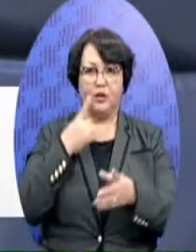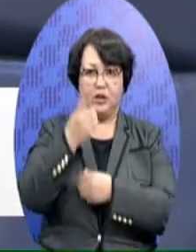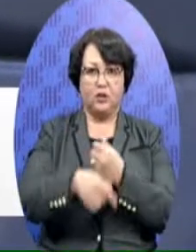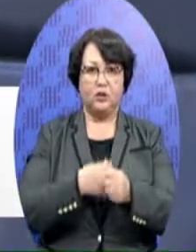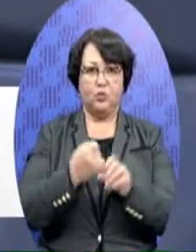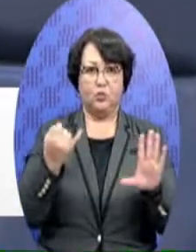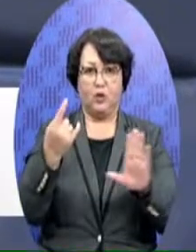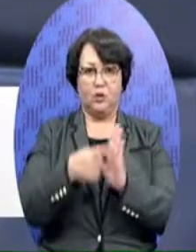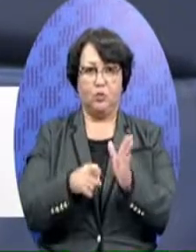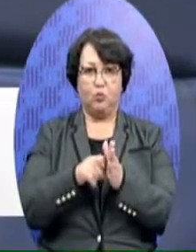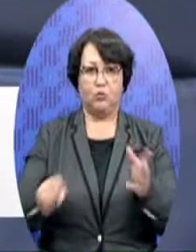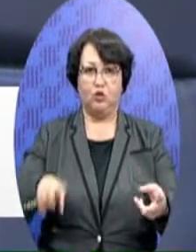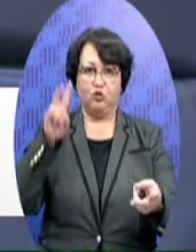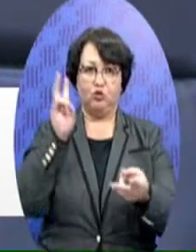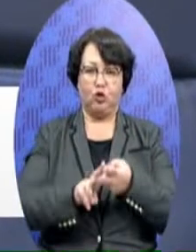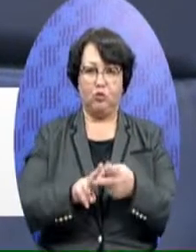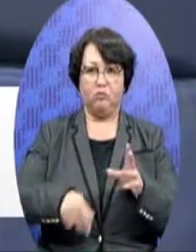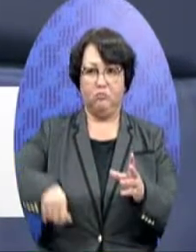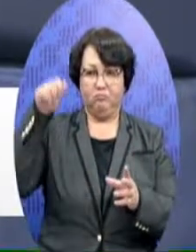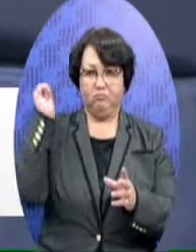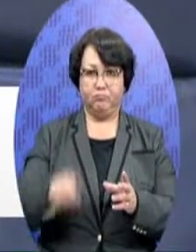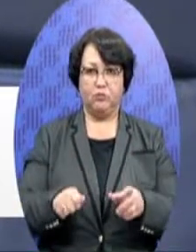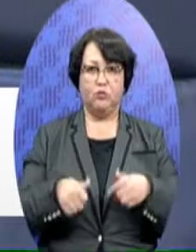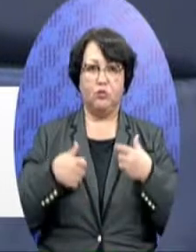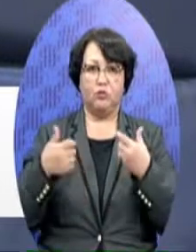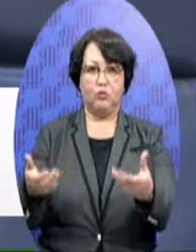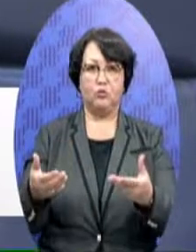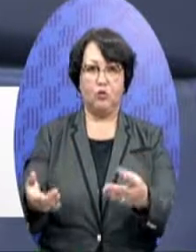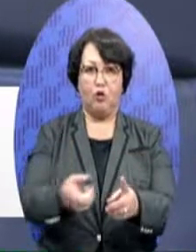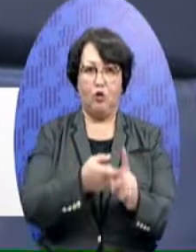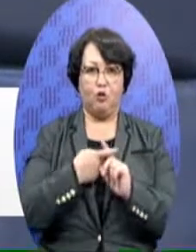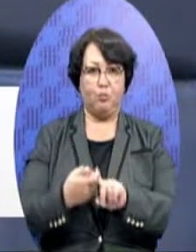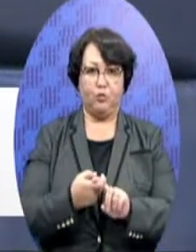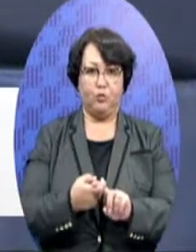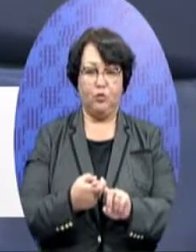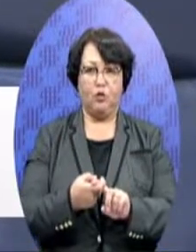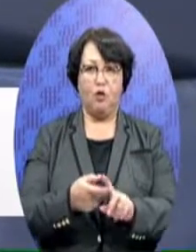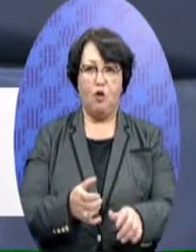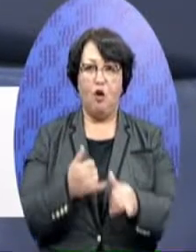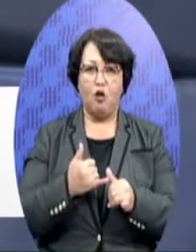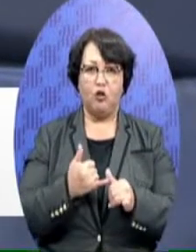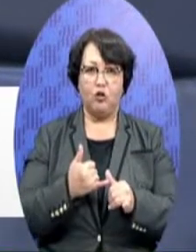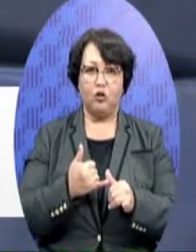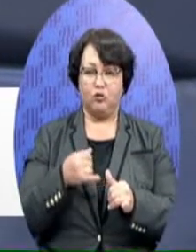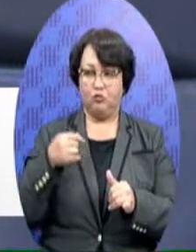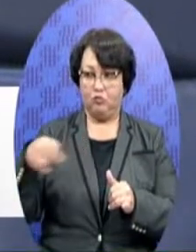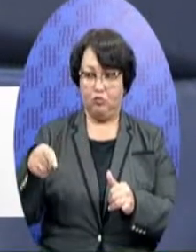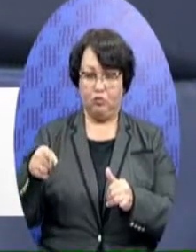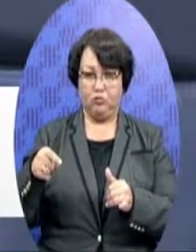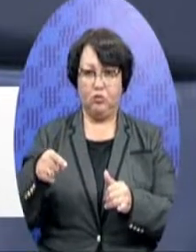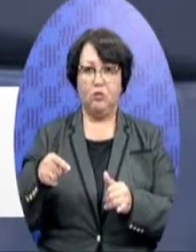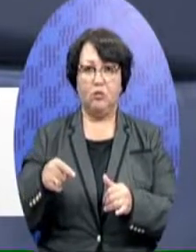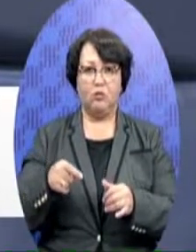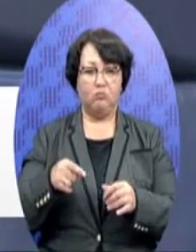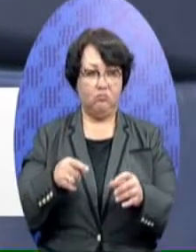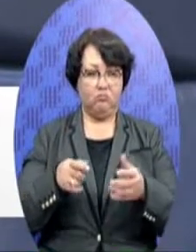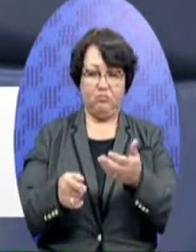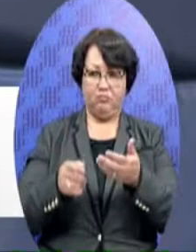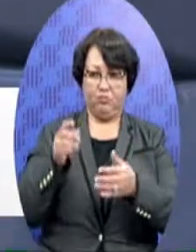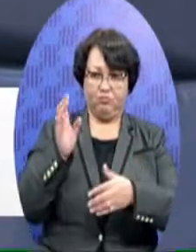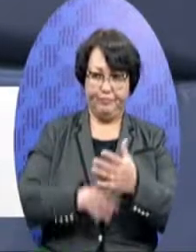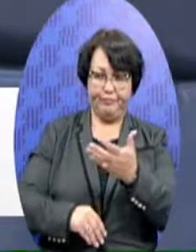сарын хорих ял өгнөгдүүлж, за, холбогдох хохирлыг шүүгдэгч болон иргэний хариуцагчаас